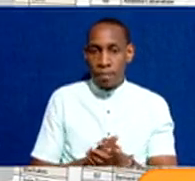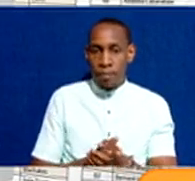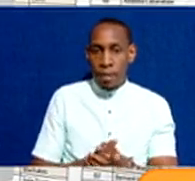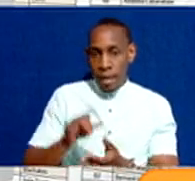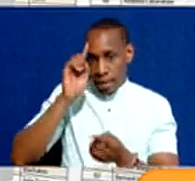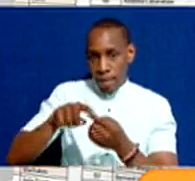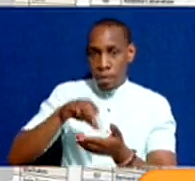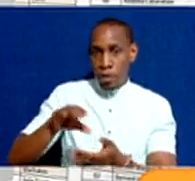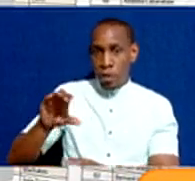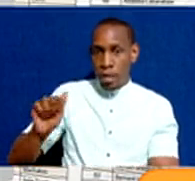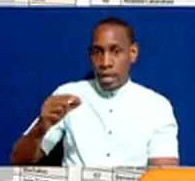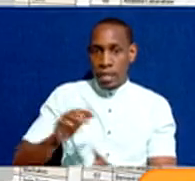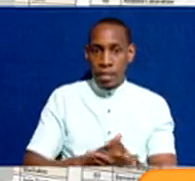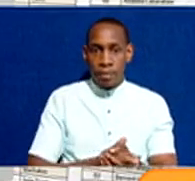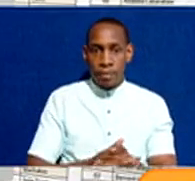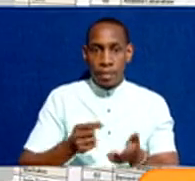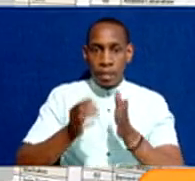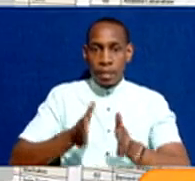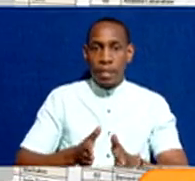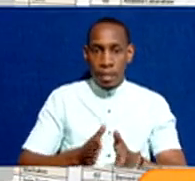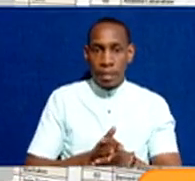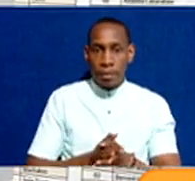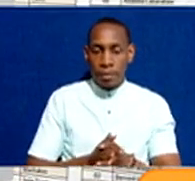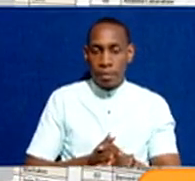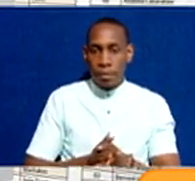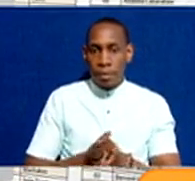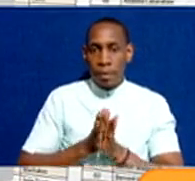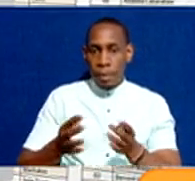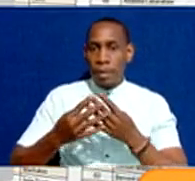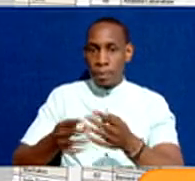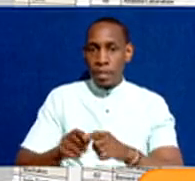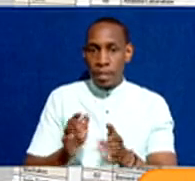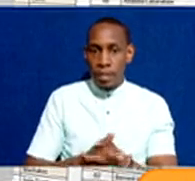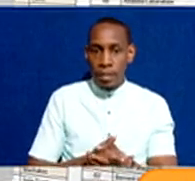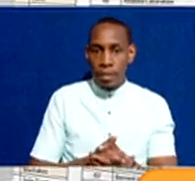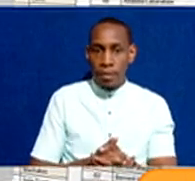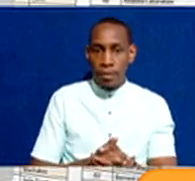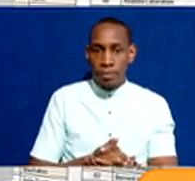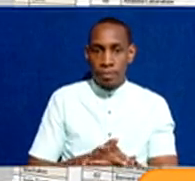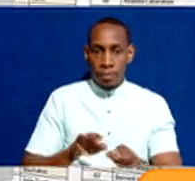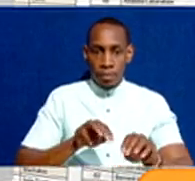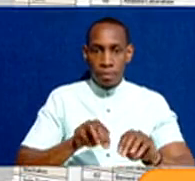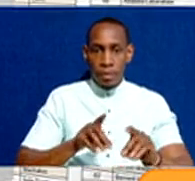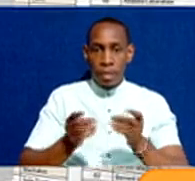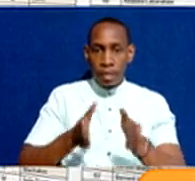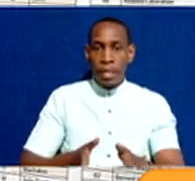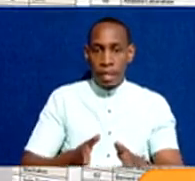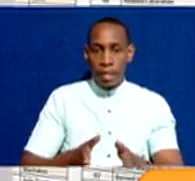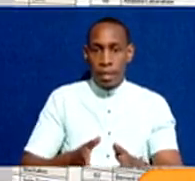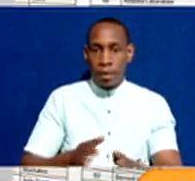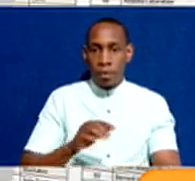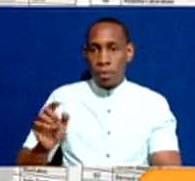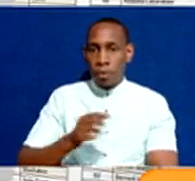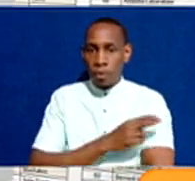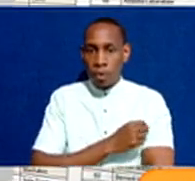wa serikali, katibu katika kitengo cha mashtaka ya umma Dorcas Odoo, mkurugenzi mkuu wa hospitali ya Kenyatta Evans Kamuri,